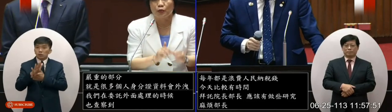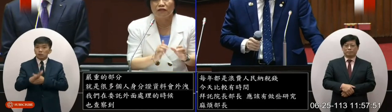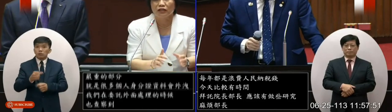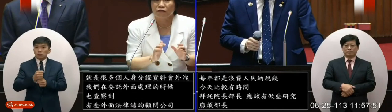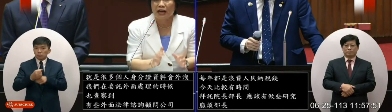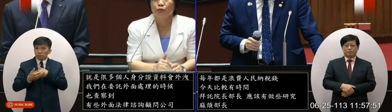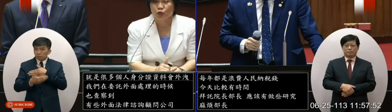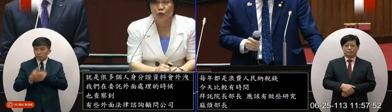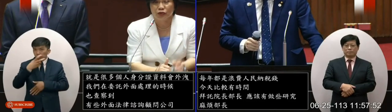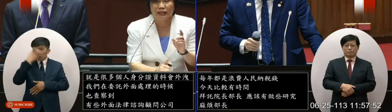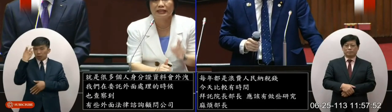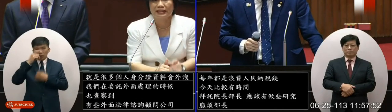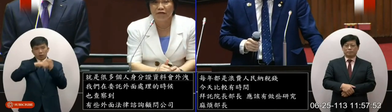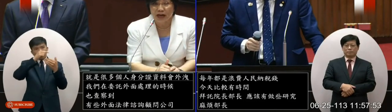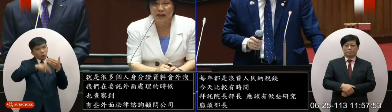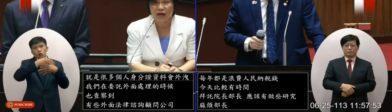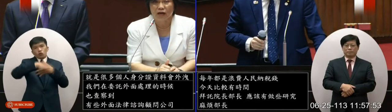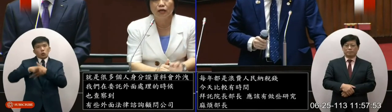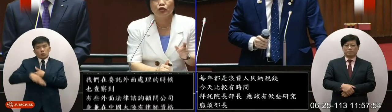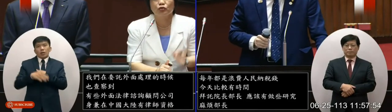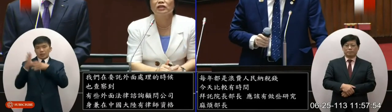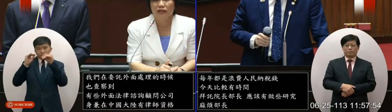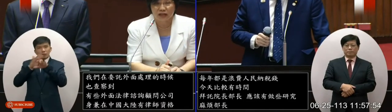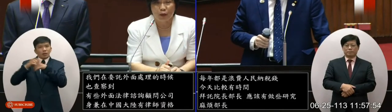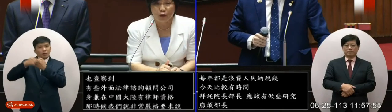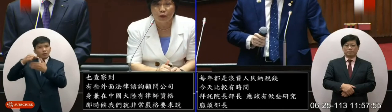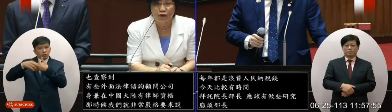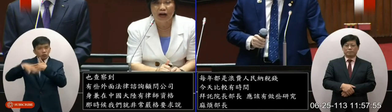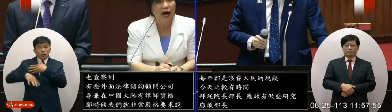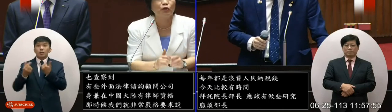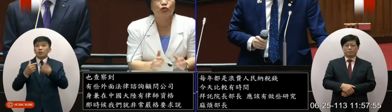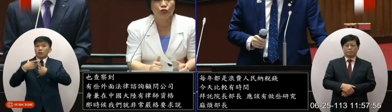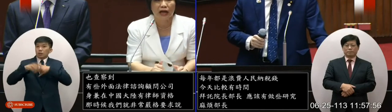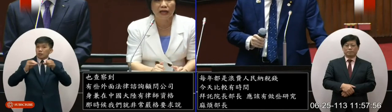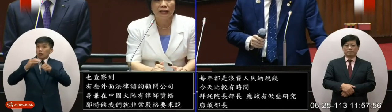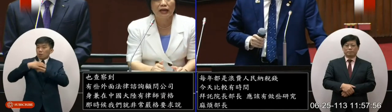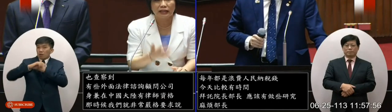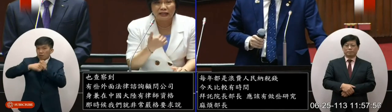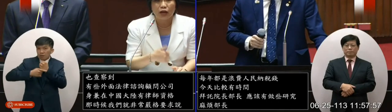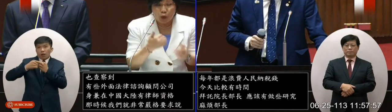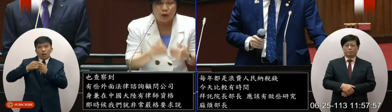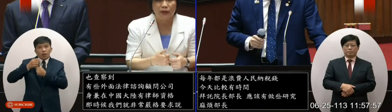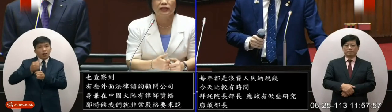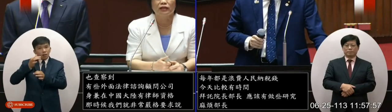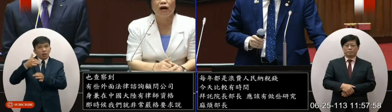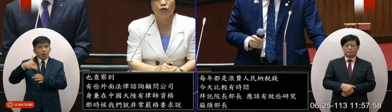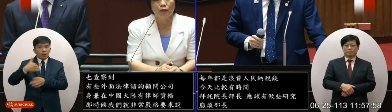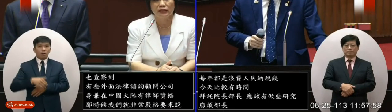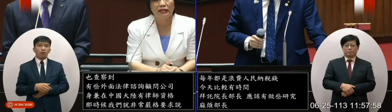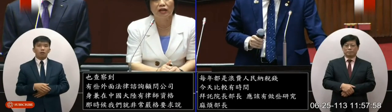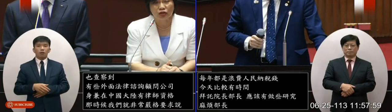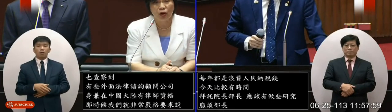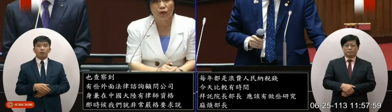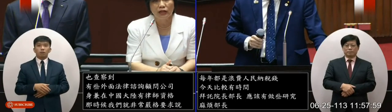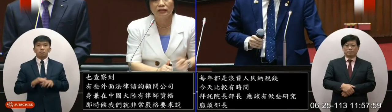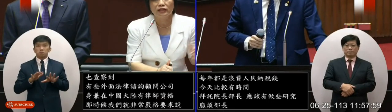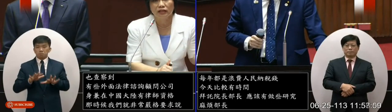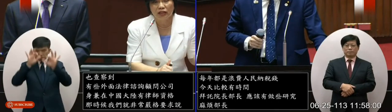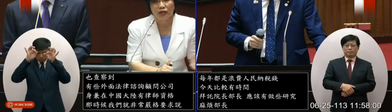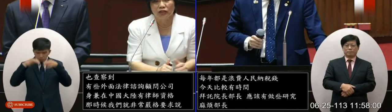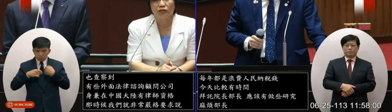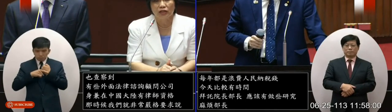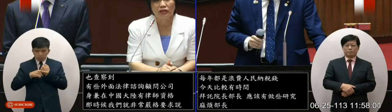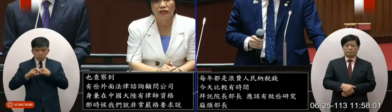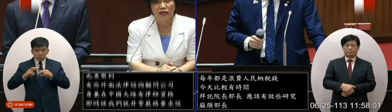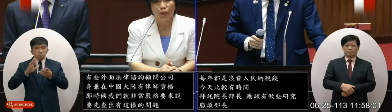程当中，我们发现法令不足，尤其是治安法令哈，譬如说个人资料保护法还没有出来。那现在我们的检讨之后，现在